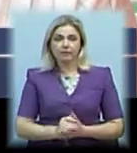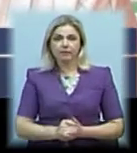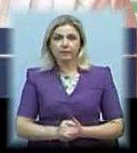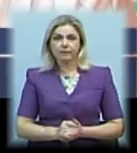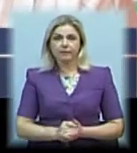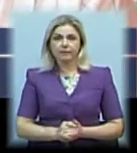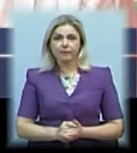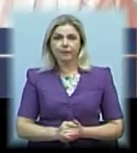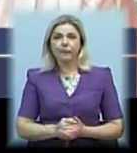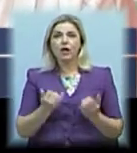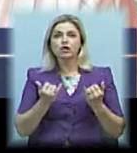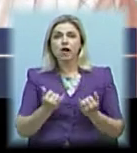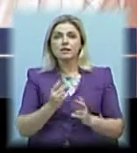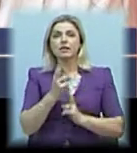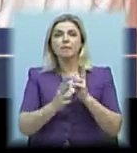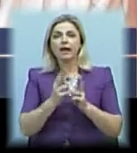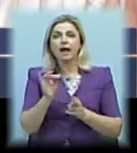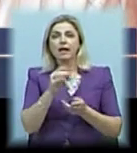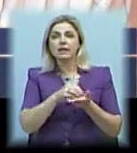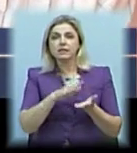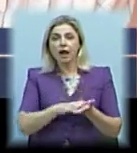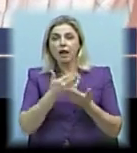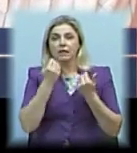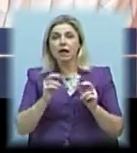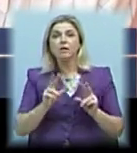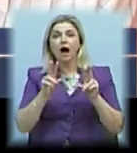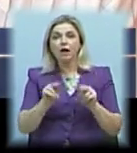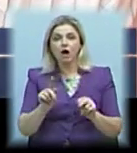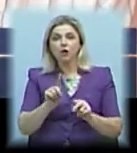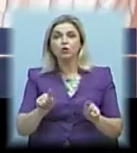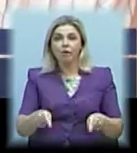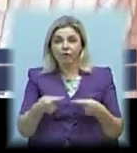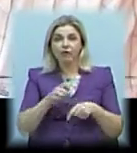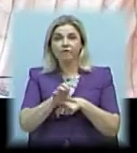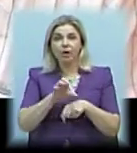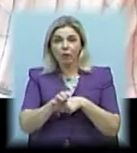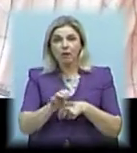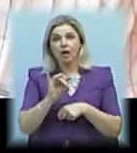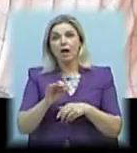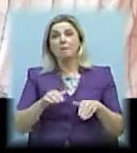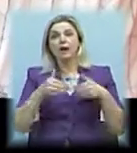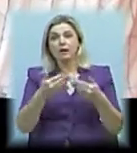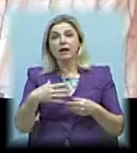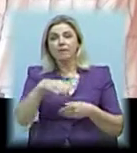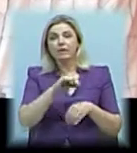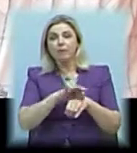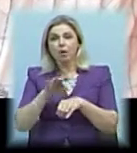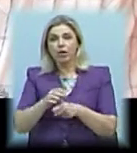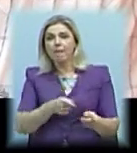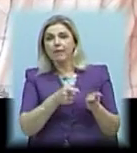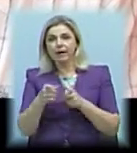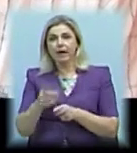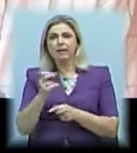Препарат Міфортик проходить перереєстрацію і немає гарантії, що його відновлять, як кажуть у виробництві. І пропонують всім хворим перейти на